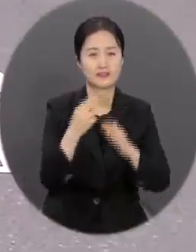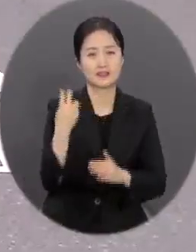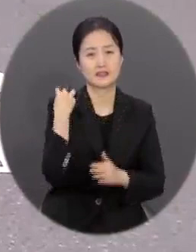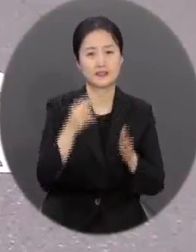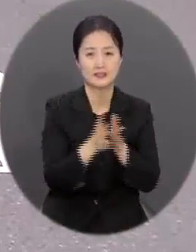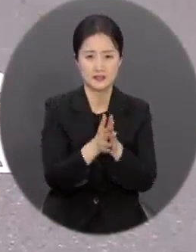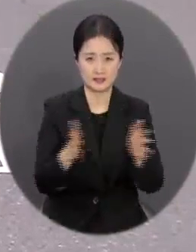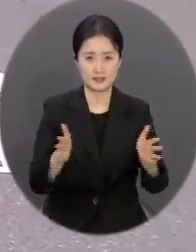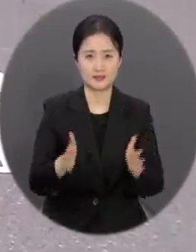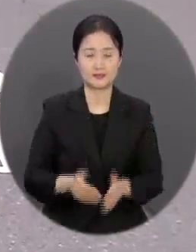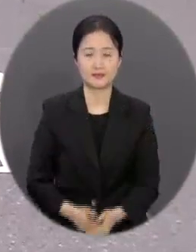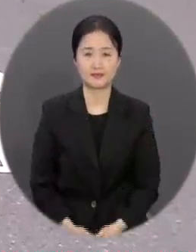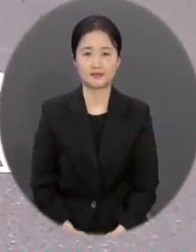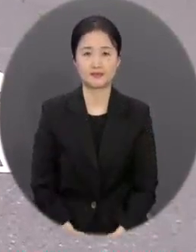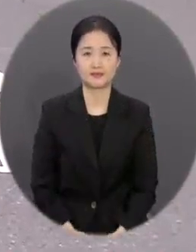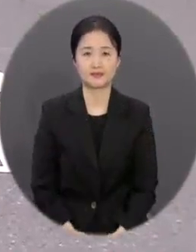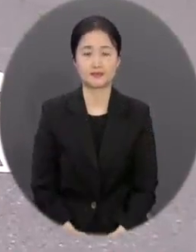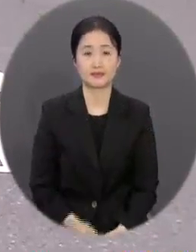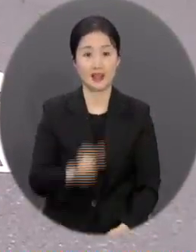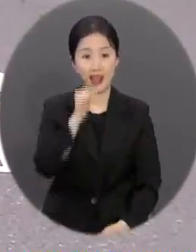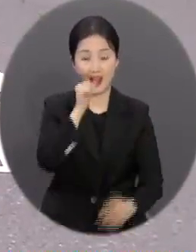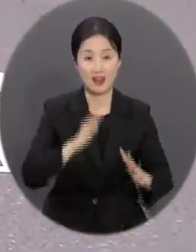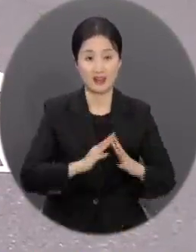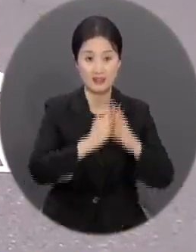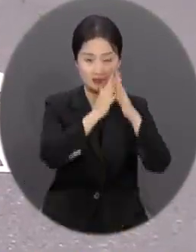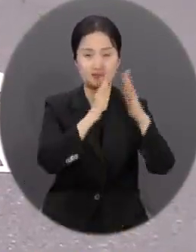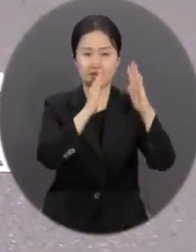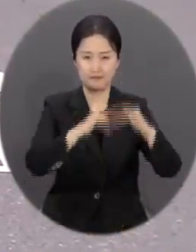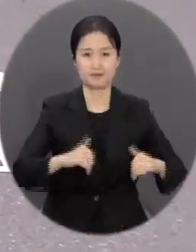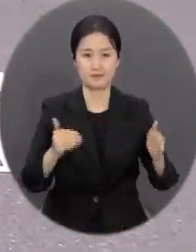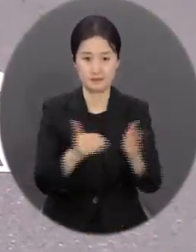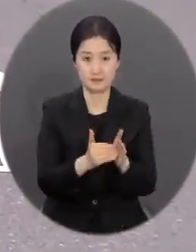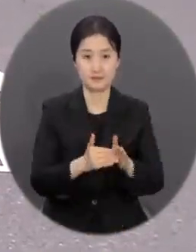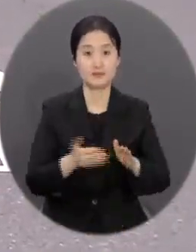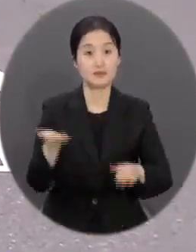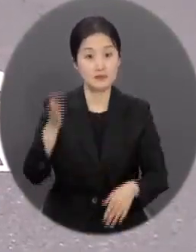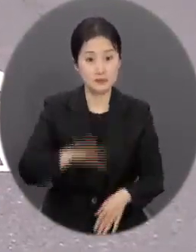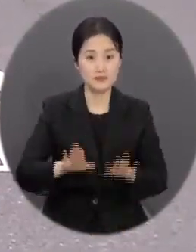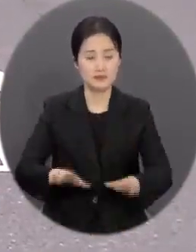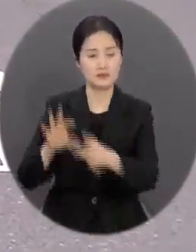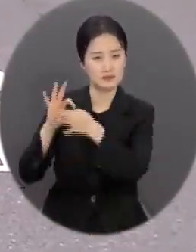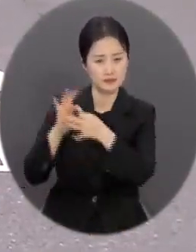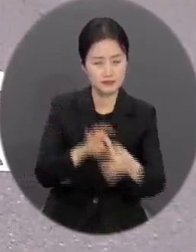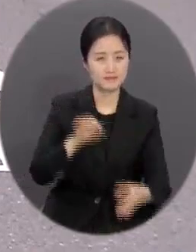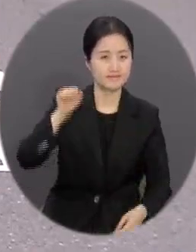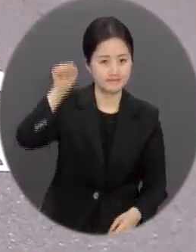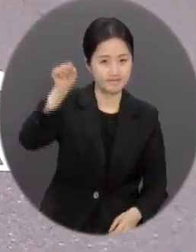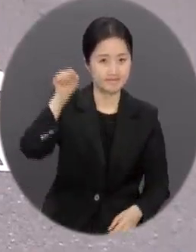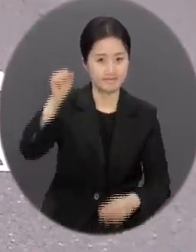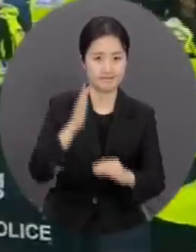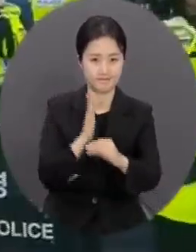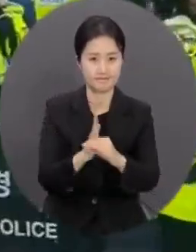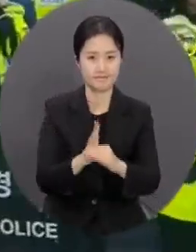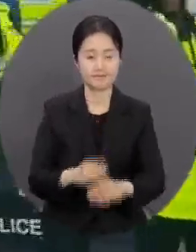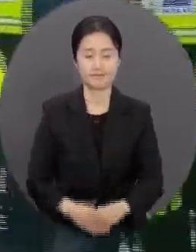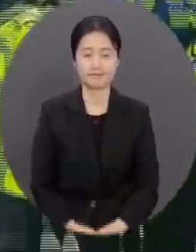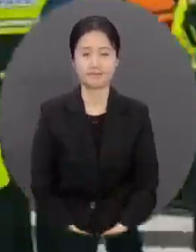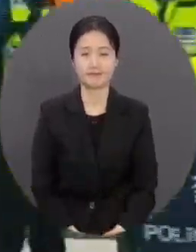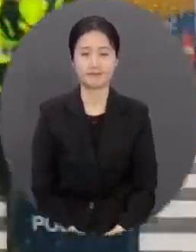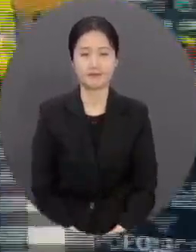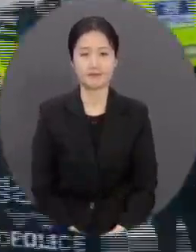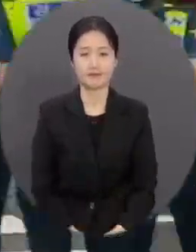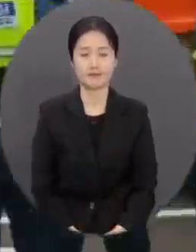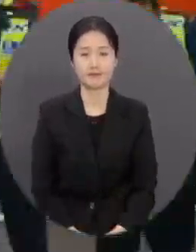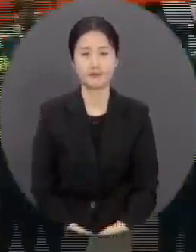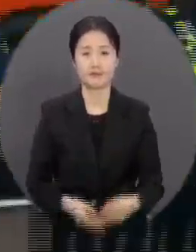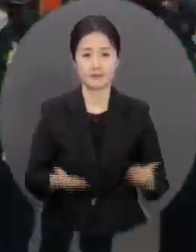이 자리에 있던 철탑은 해체됐고 고공농성이 끝난 후에도 노동자들은 집회를 이어갔습니다. 현장을